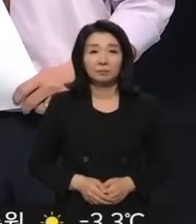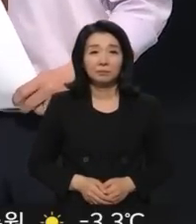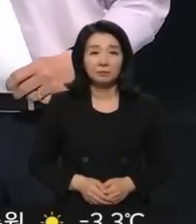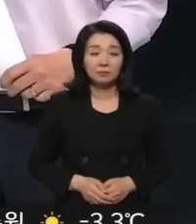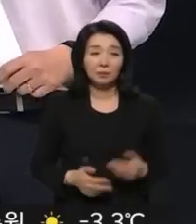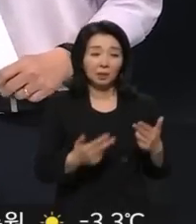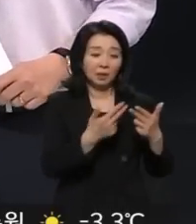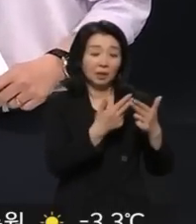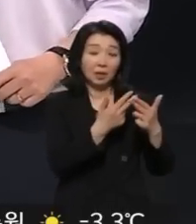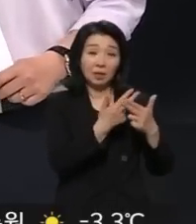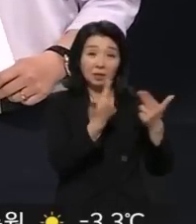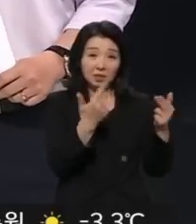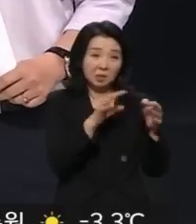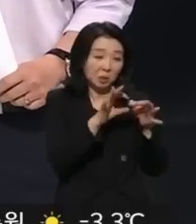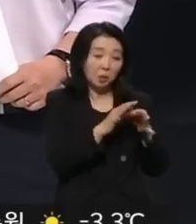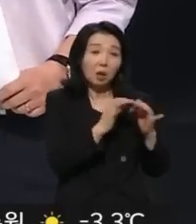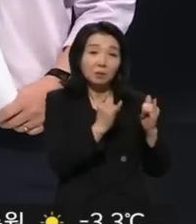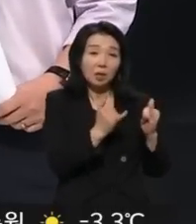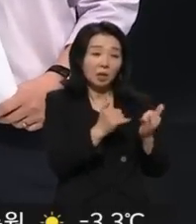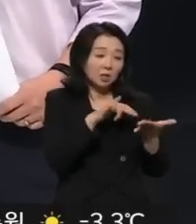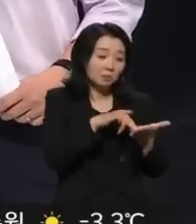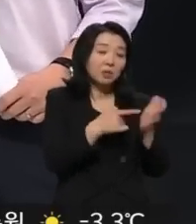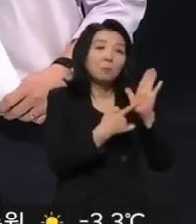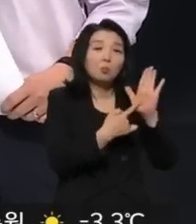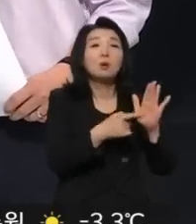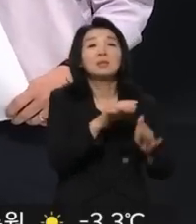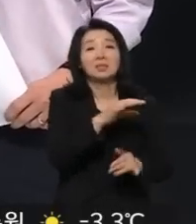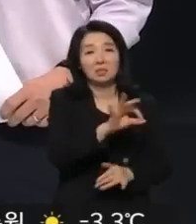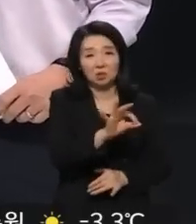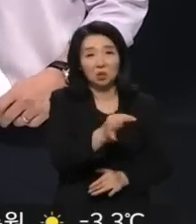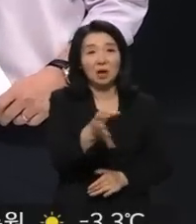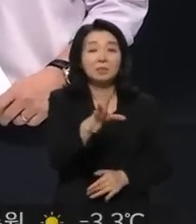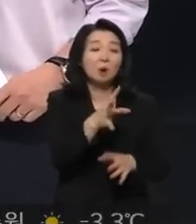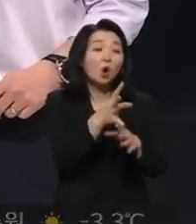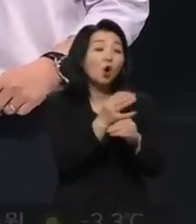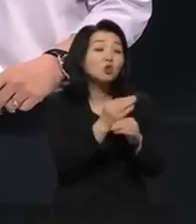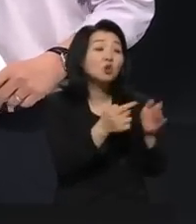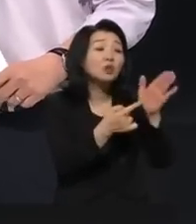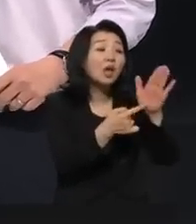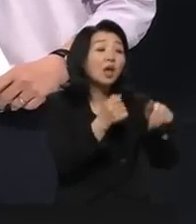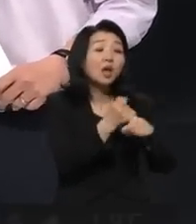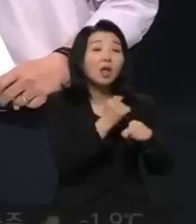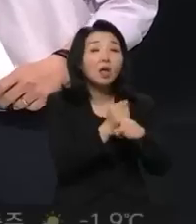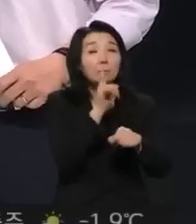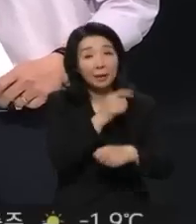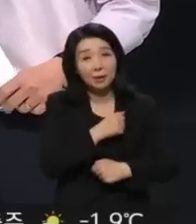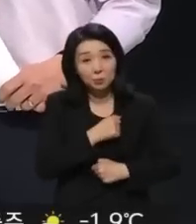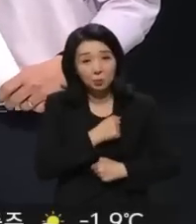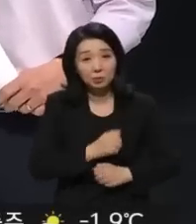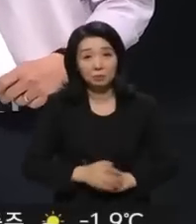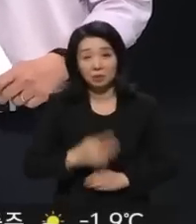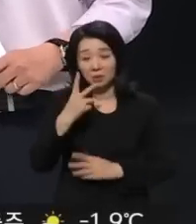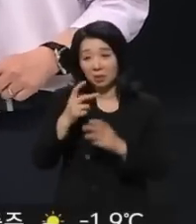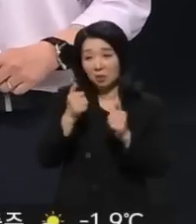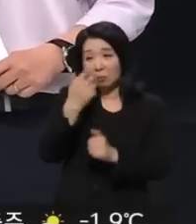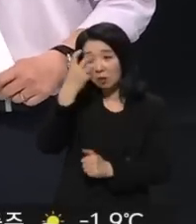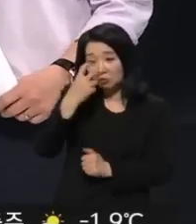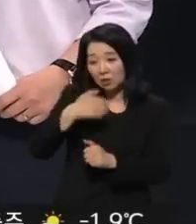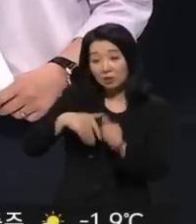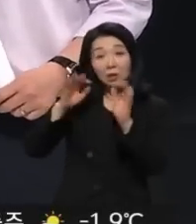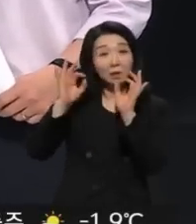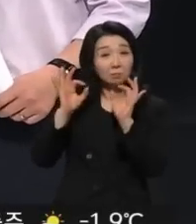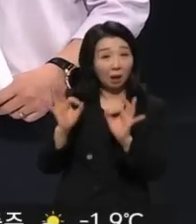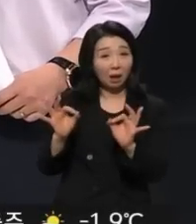친명계도 입장 표명의 필요성은 인정했습니다. 다만 시기에 대해선 말을 아꼈는데요. 검찰의 수사 상황을 지켜본